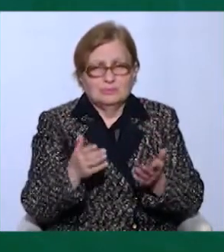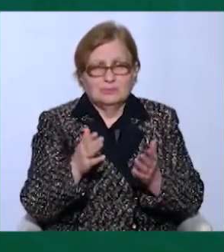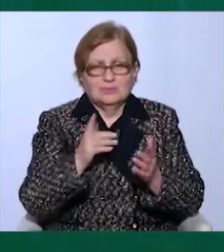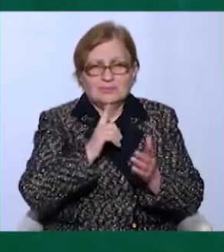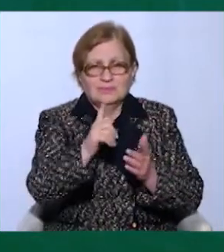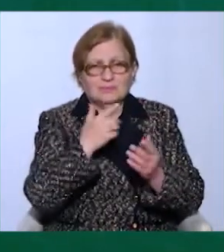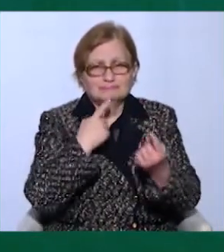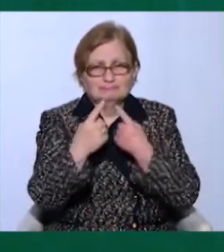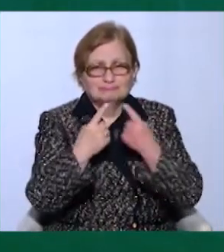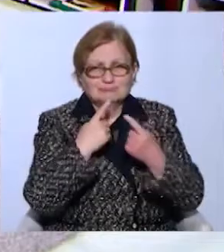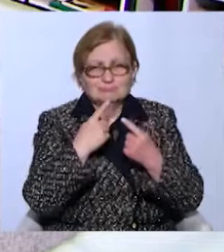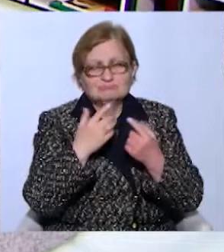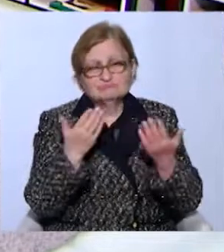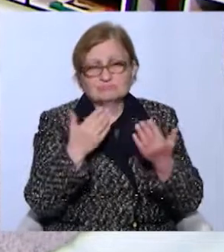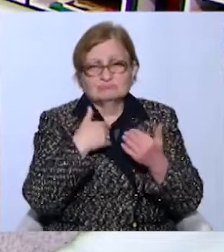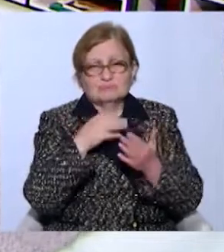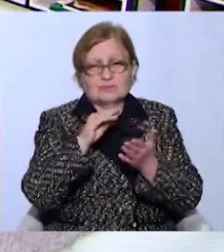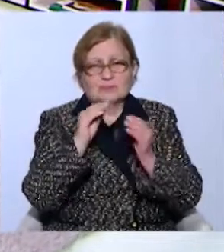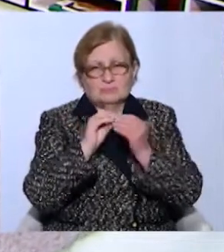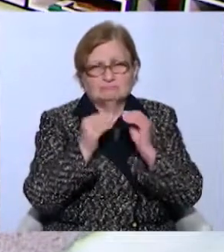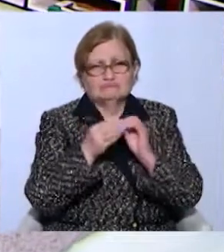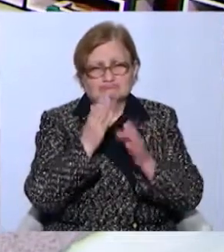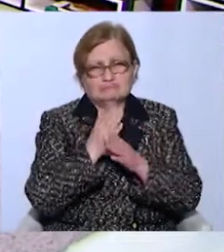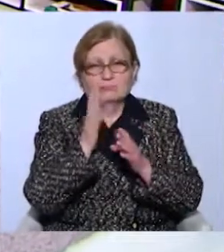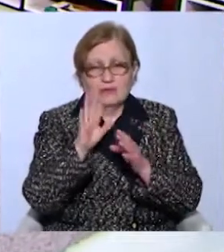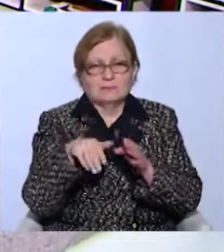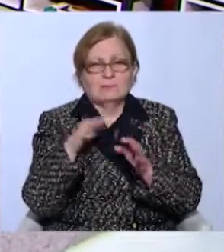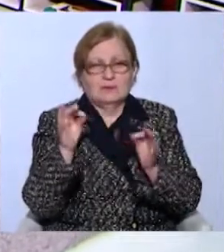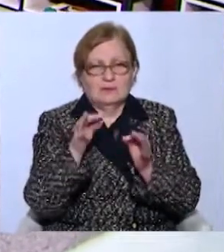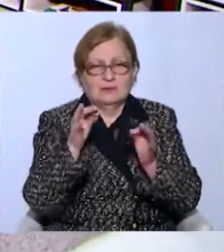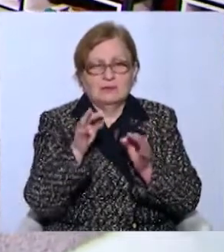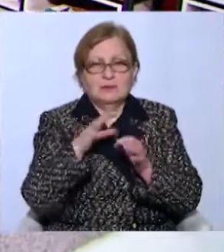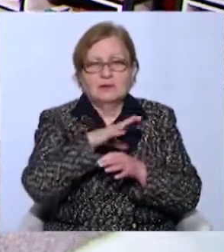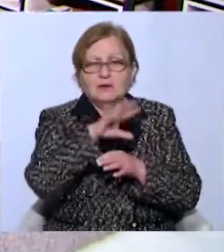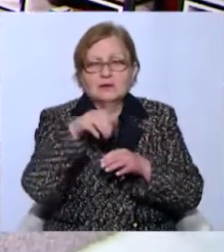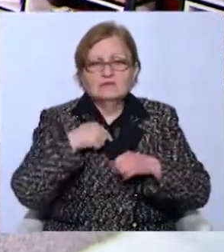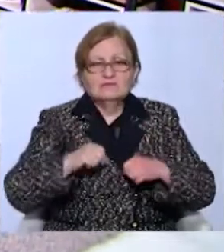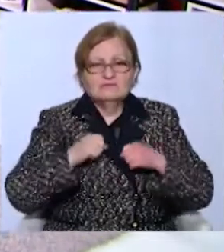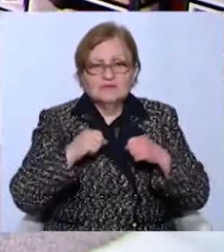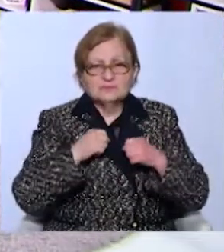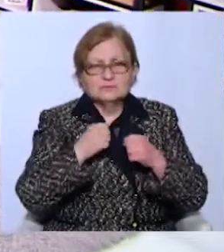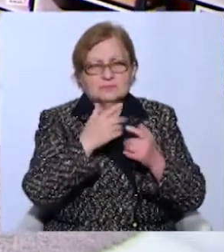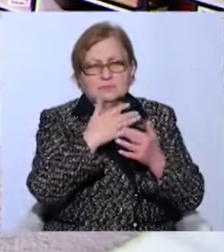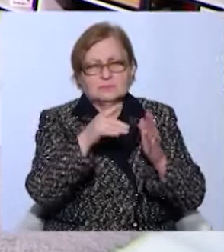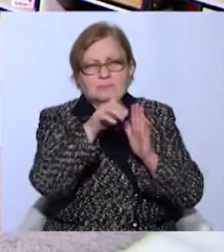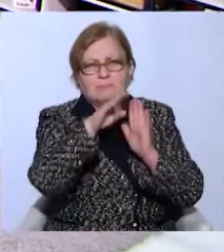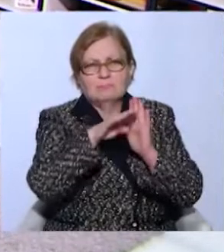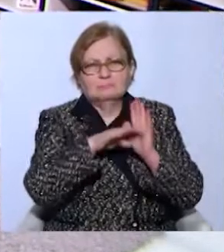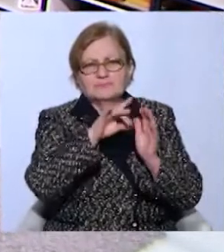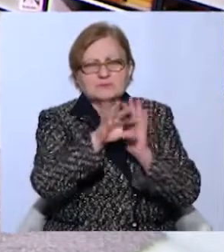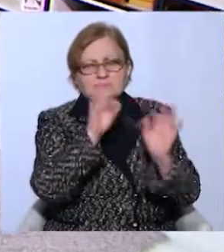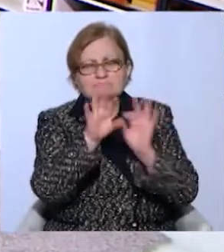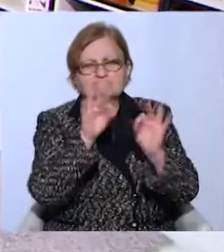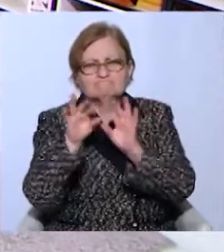kod kentan, ağaça bariyeriye, gram pikro prağaça zıtlayıpt, masala skuella pes, çadıya, etik kargatilik akt